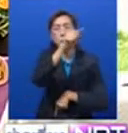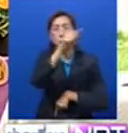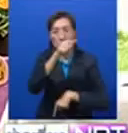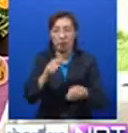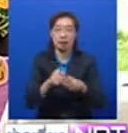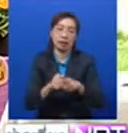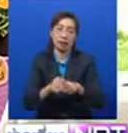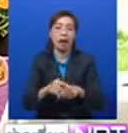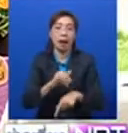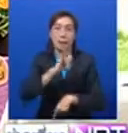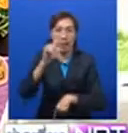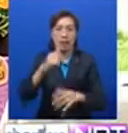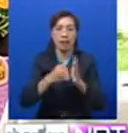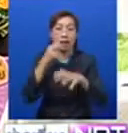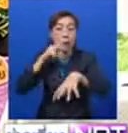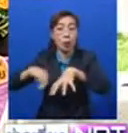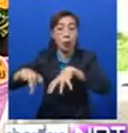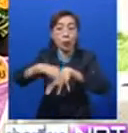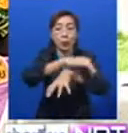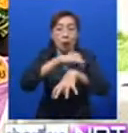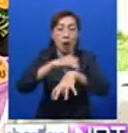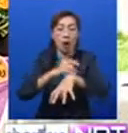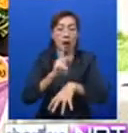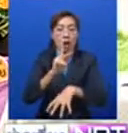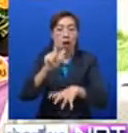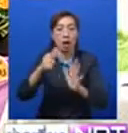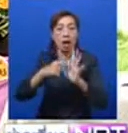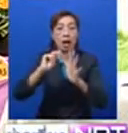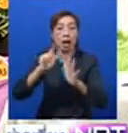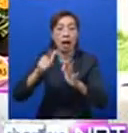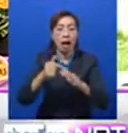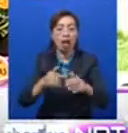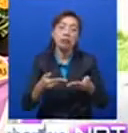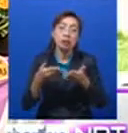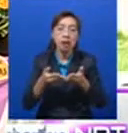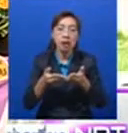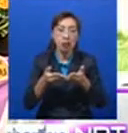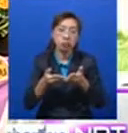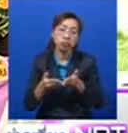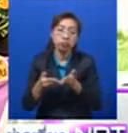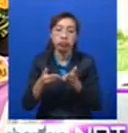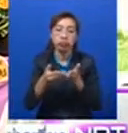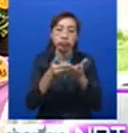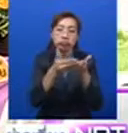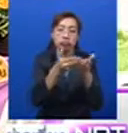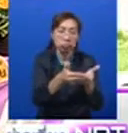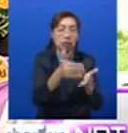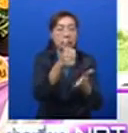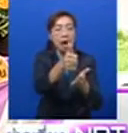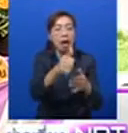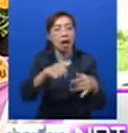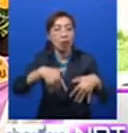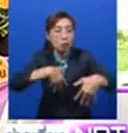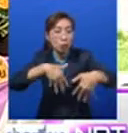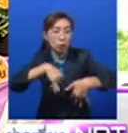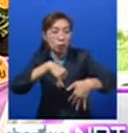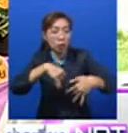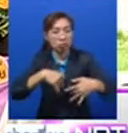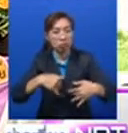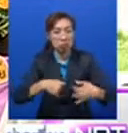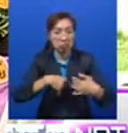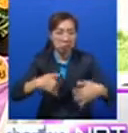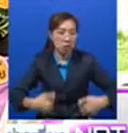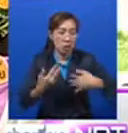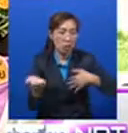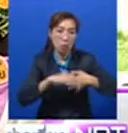ไปง่ายๆนะคะนั่งเรือไปที่เกาะกลางเนี่ยเขาบอกว่าใช้ชีวิตด้วยความเรียบง่ายรักษาเอกลักษณ์ท่องเที่ยวของท้องถิ่นเอาไว้เป็นอย่างดีค่ะแล้วก็เ